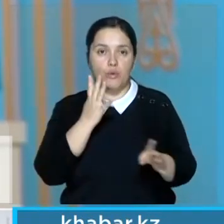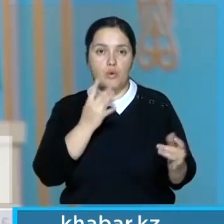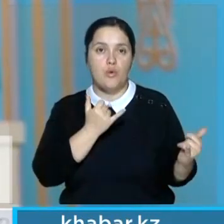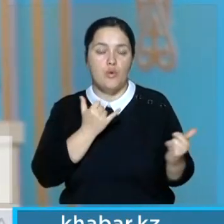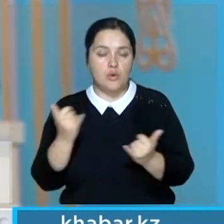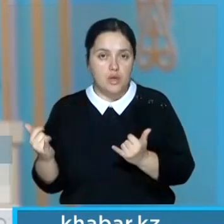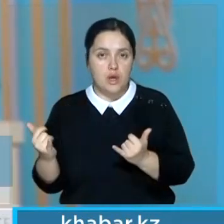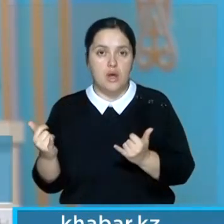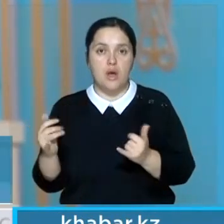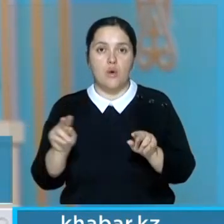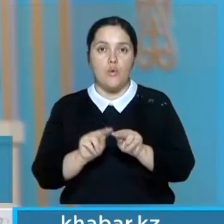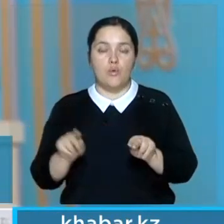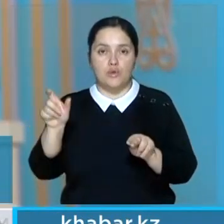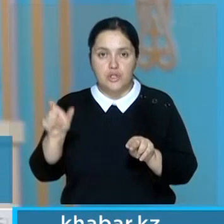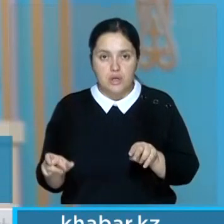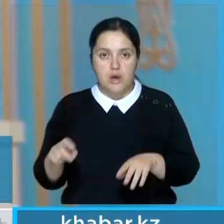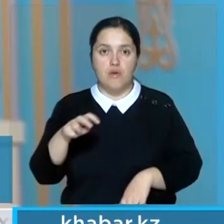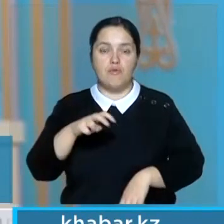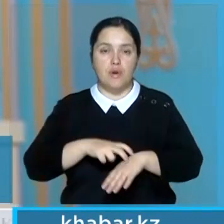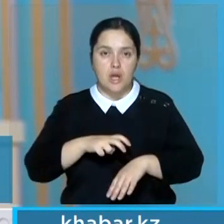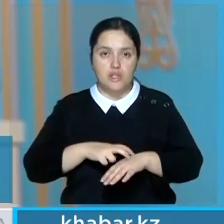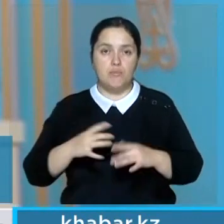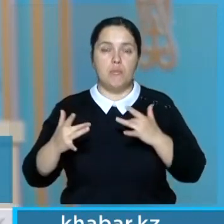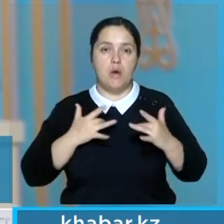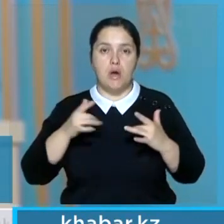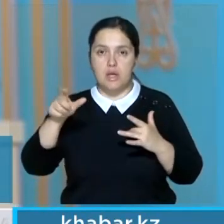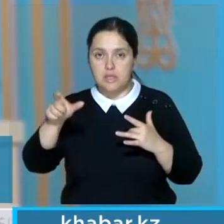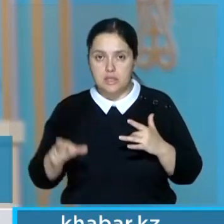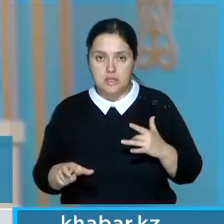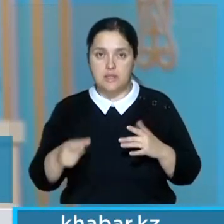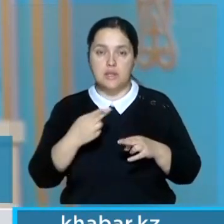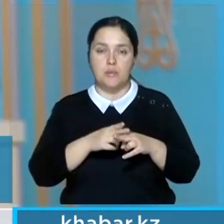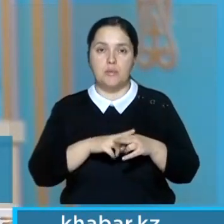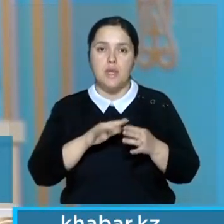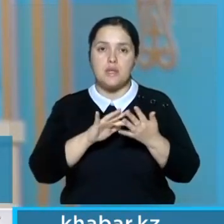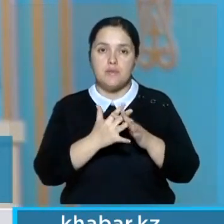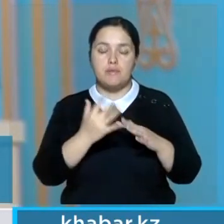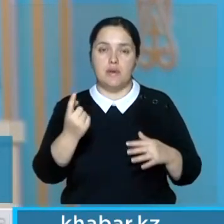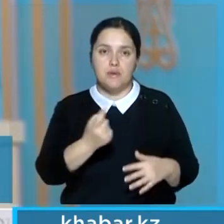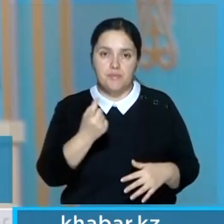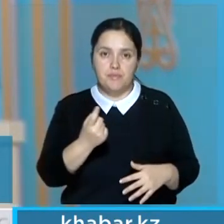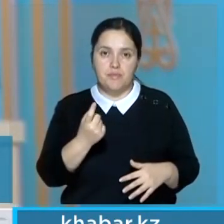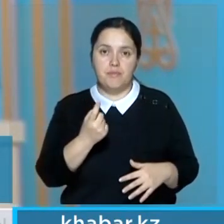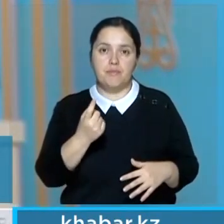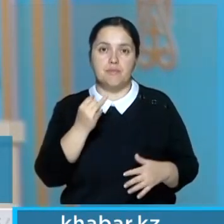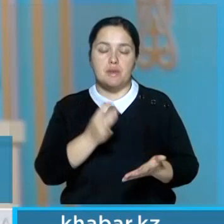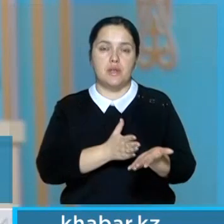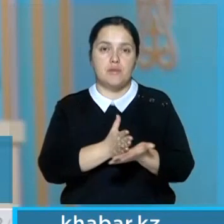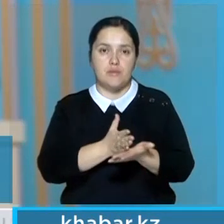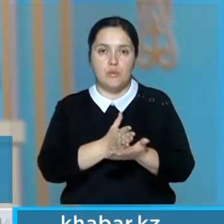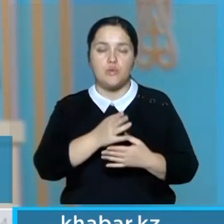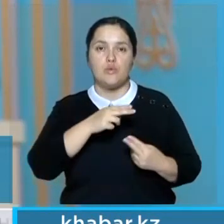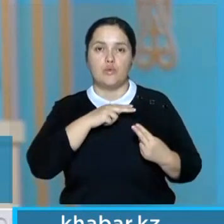в первую очередь учителям, врачам, артистам, представителям сельского хозяйства и ветеранам труда, то